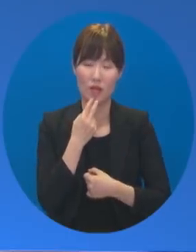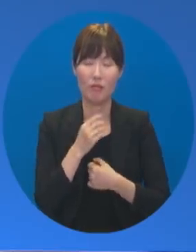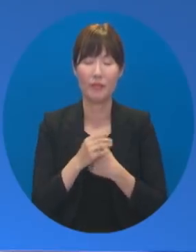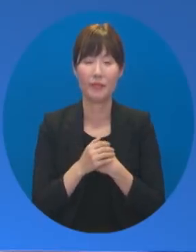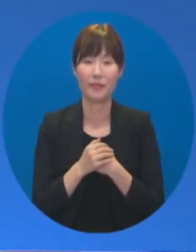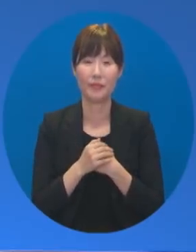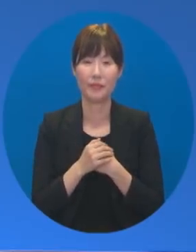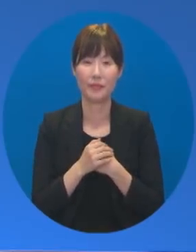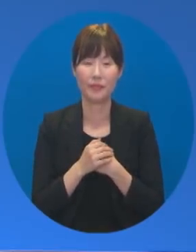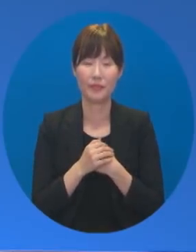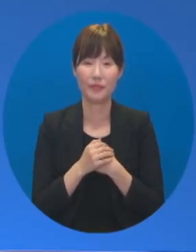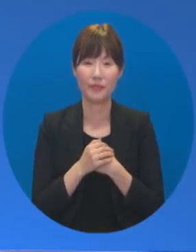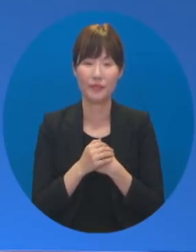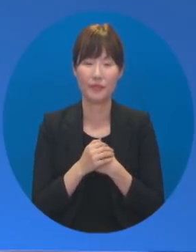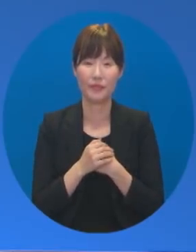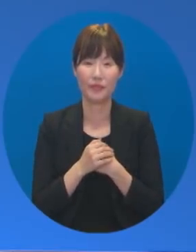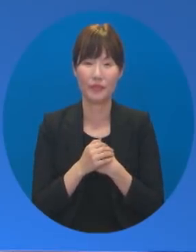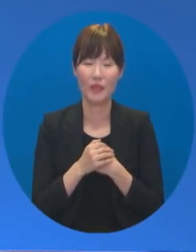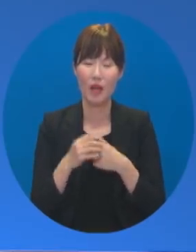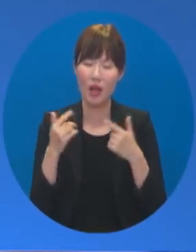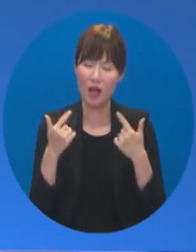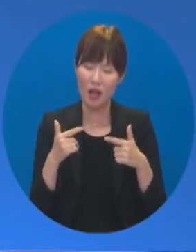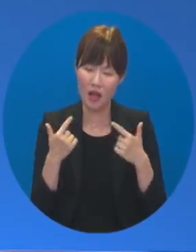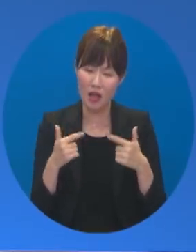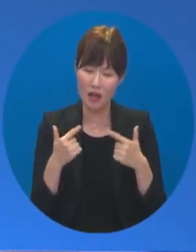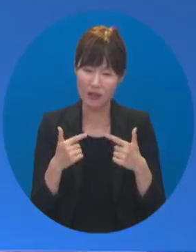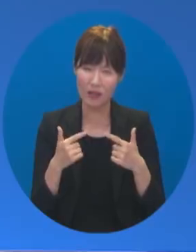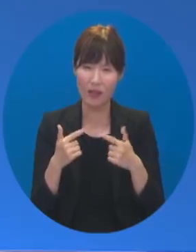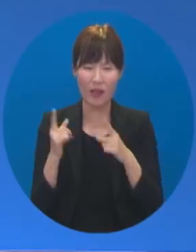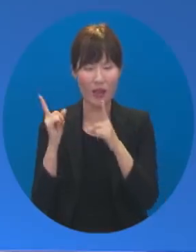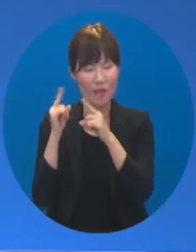매일 밤 제 아내와